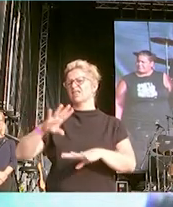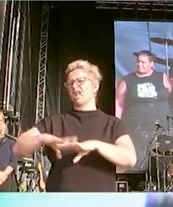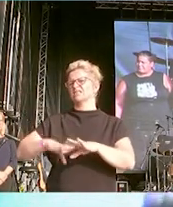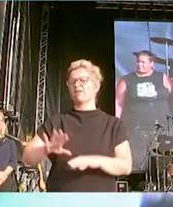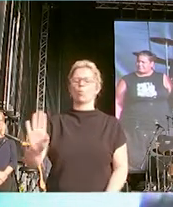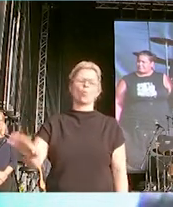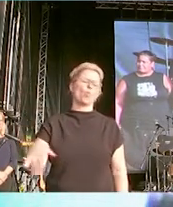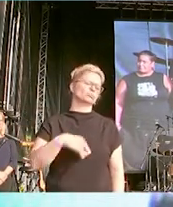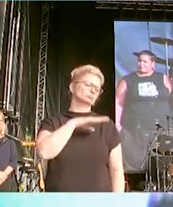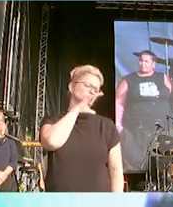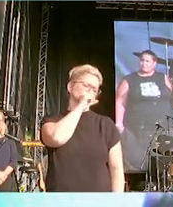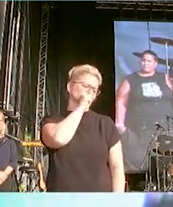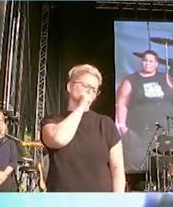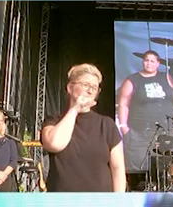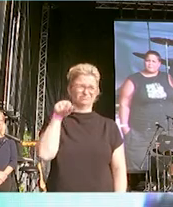verlassen.